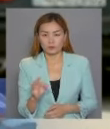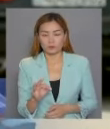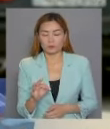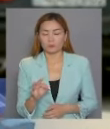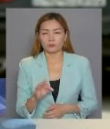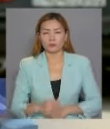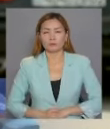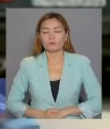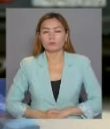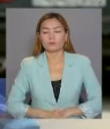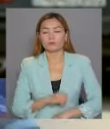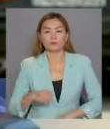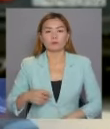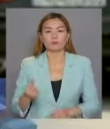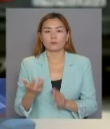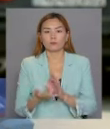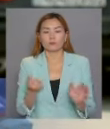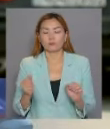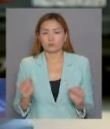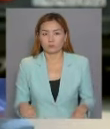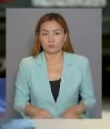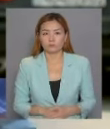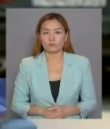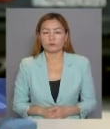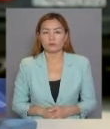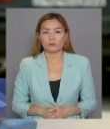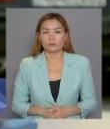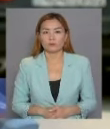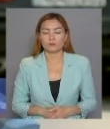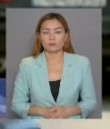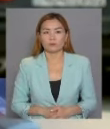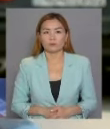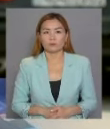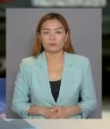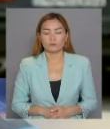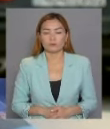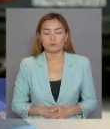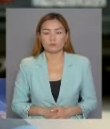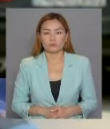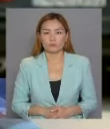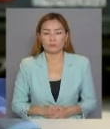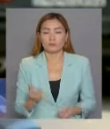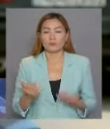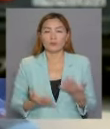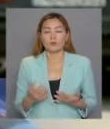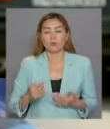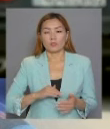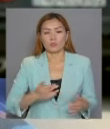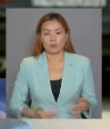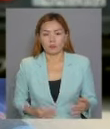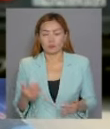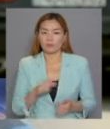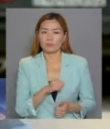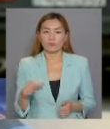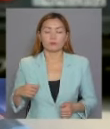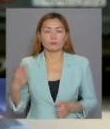олар өздеріне өндіріп алатын болады берешек соманың қарыздарынан. Егер де жеке тұлғалар